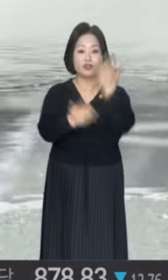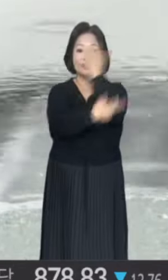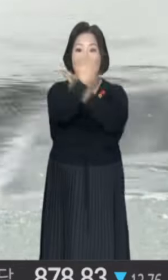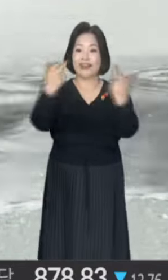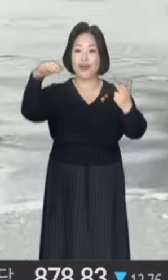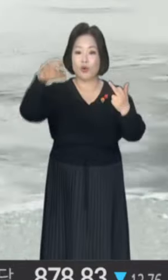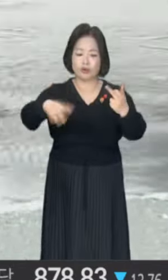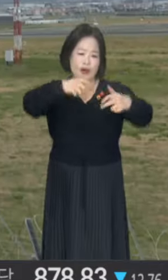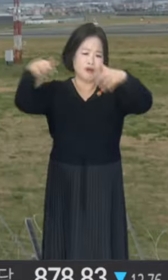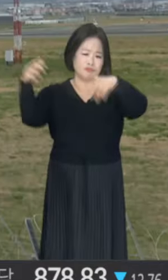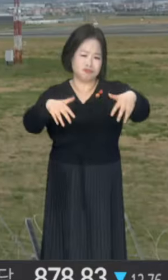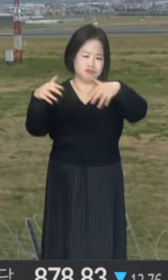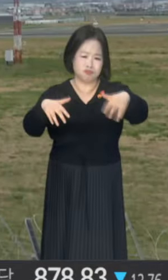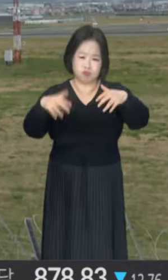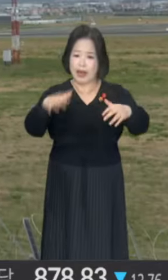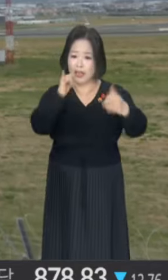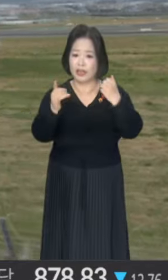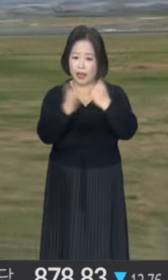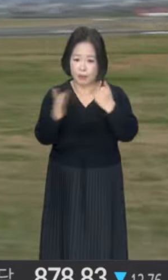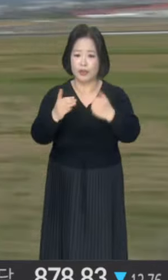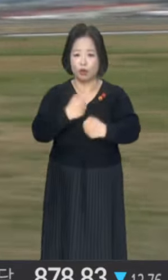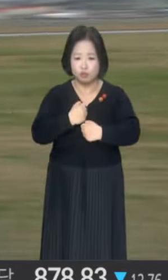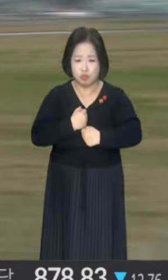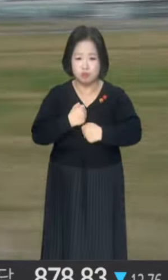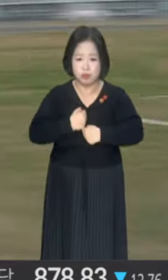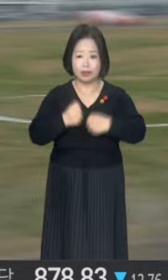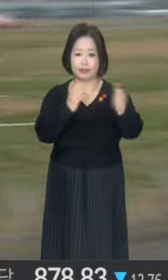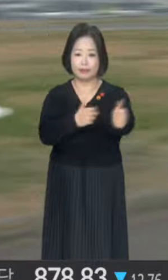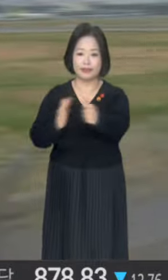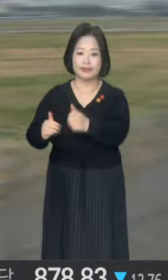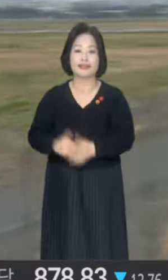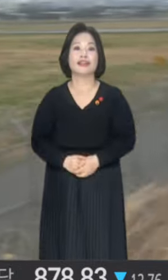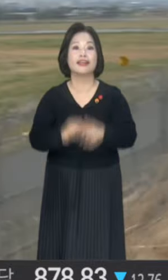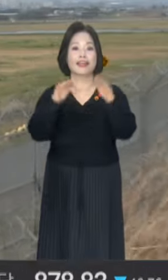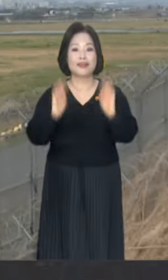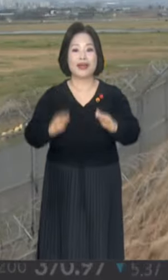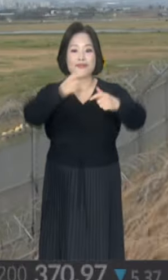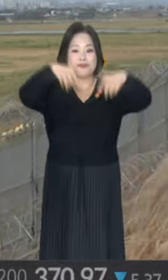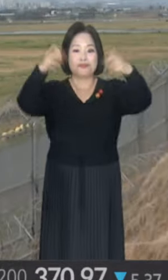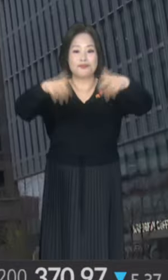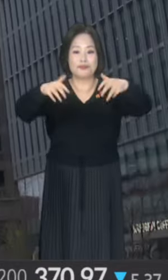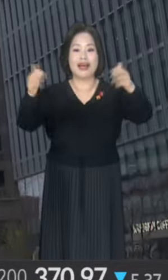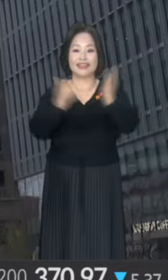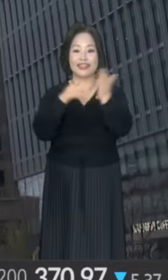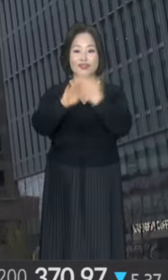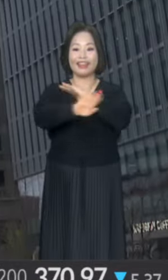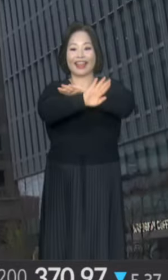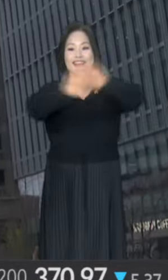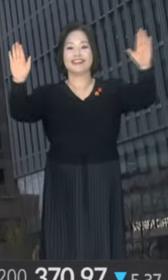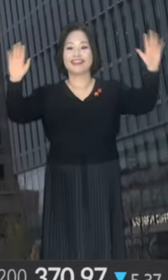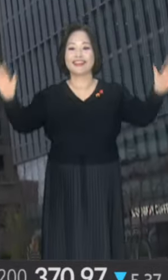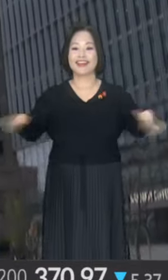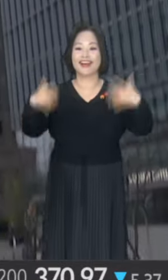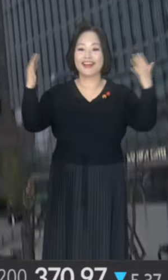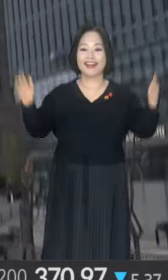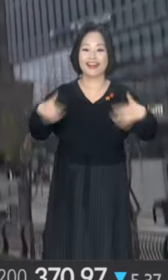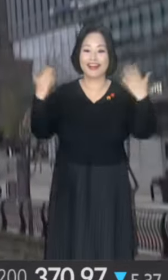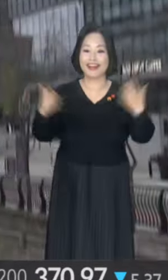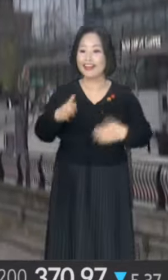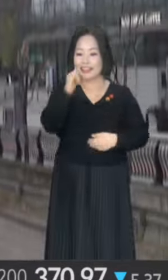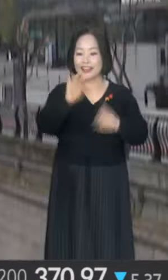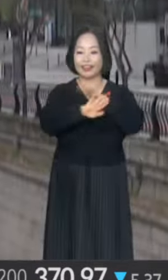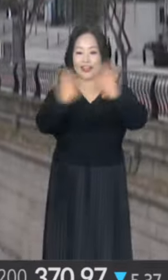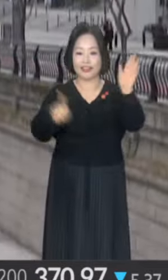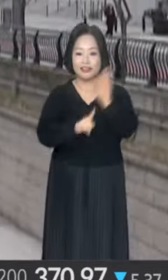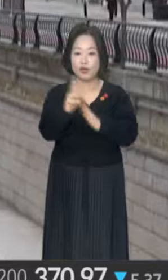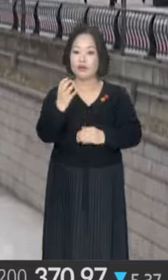지역에 호우특보까지 내려진 만큼 안전사고를 조심하시기 바랍니다. 비가 내리면서 한낮에도 선선함이 감돌겠습니다. 낮 최고